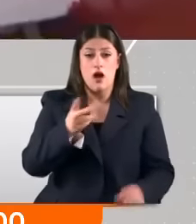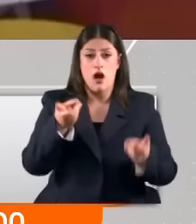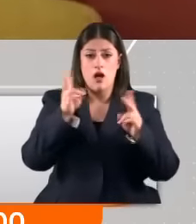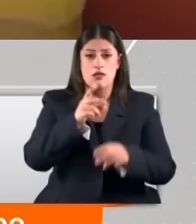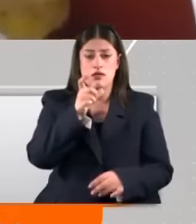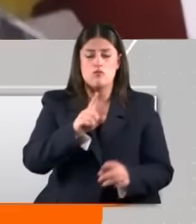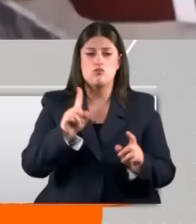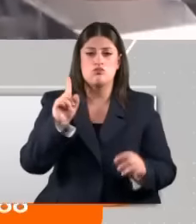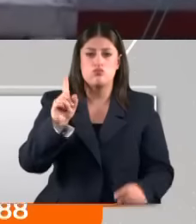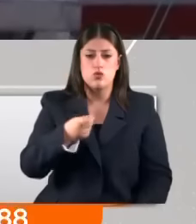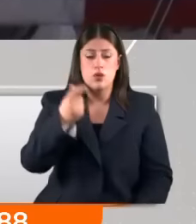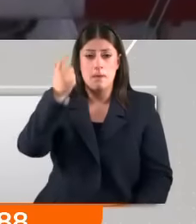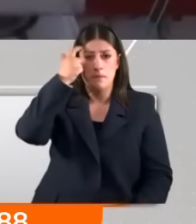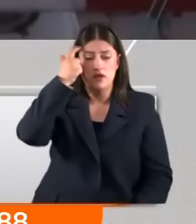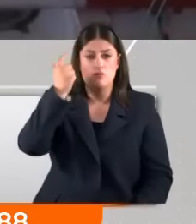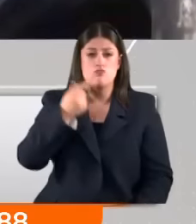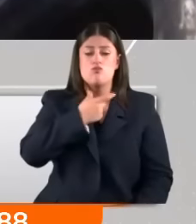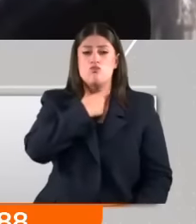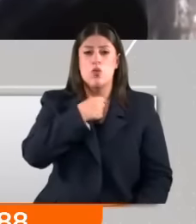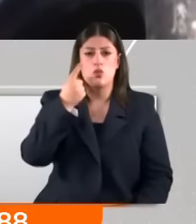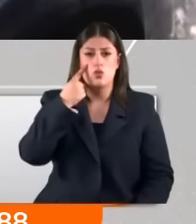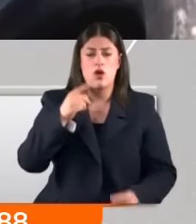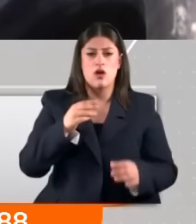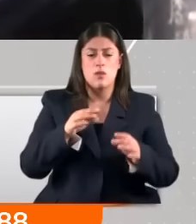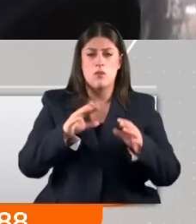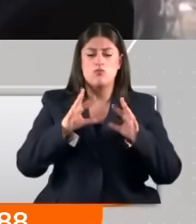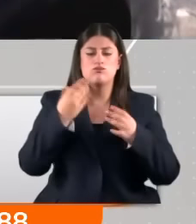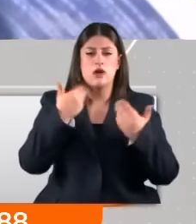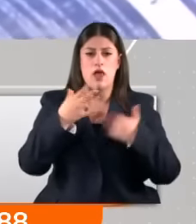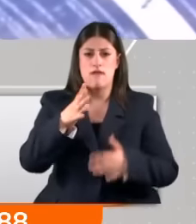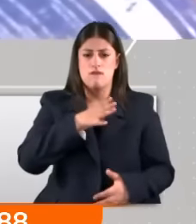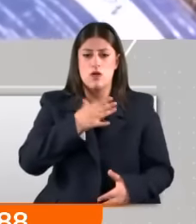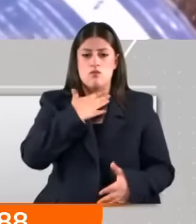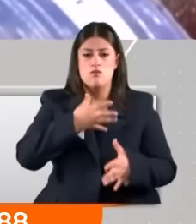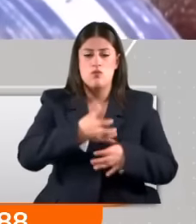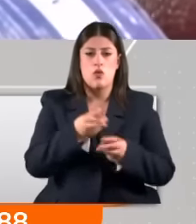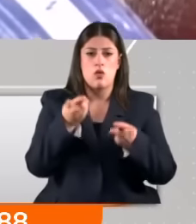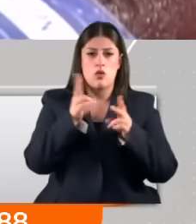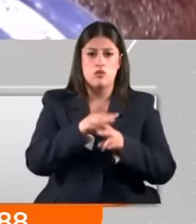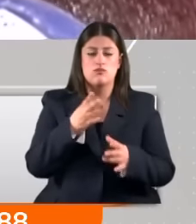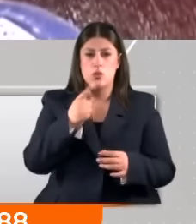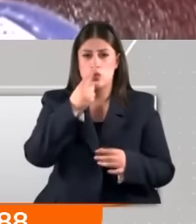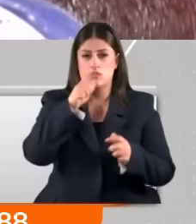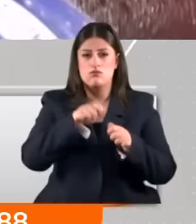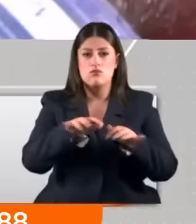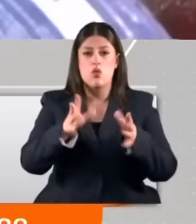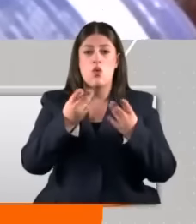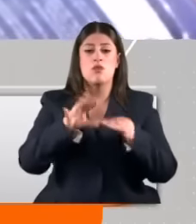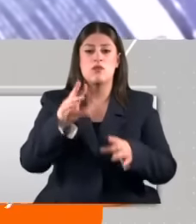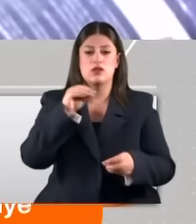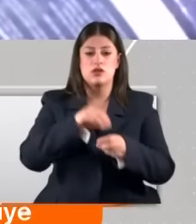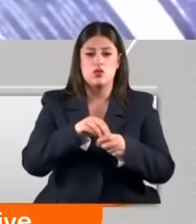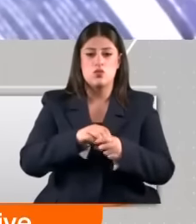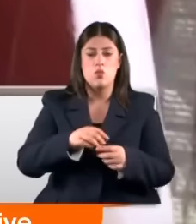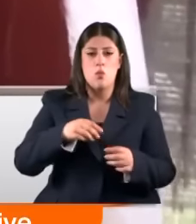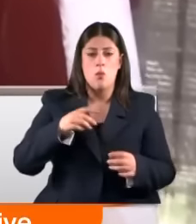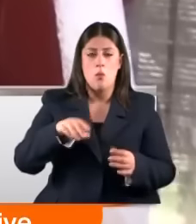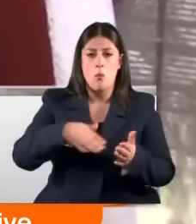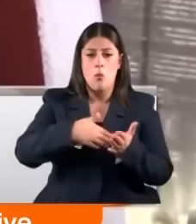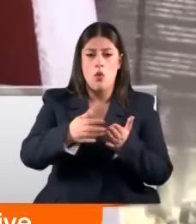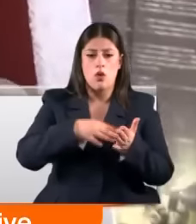bedeni bulundu. Başında ve boynunda yara izleri vardı. Boğularak öldürülmüştü. Muhtemelen koku yayılmasın diye de üzerine boya dökülmüştü.